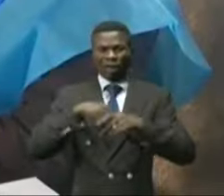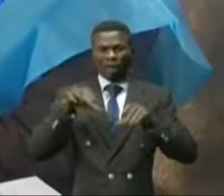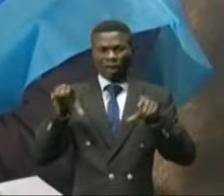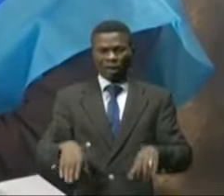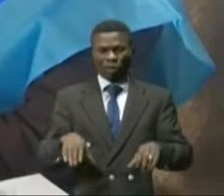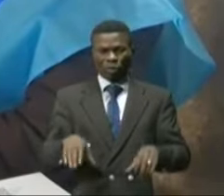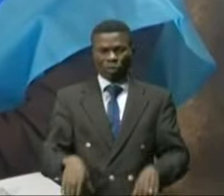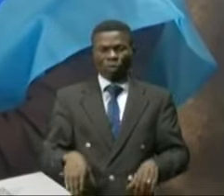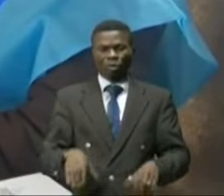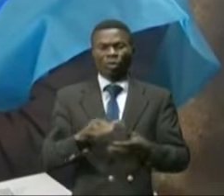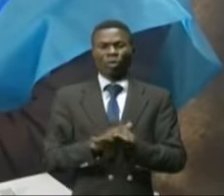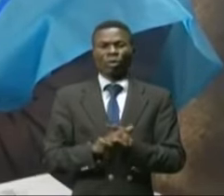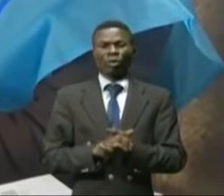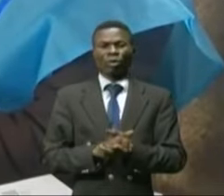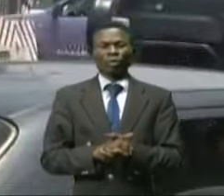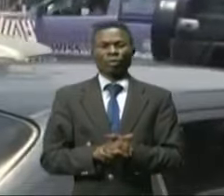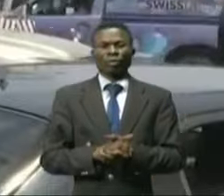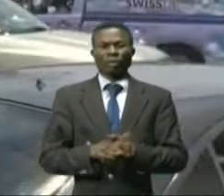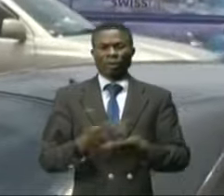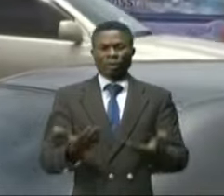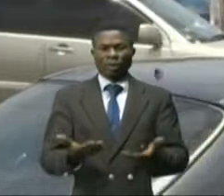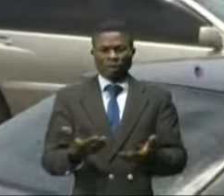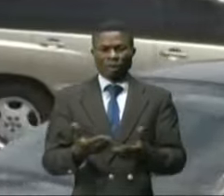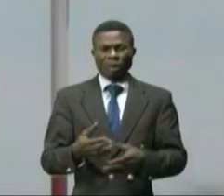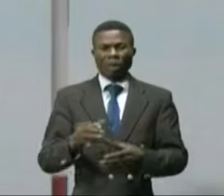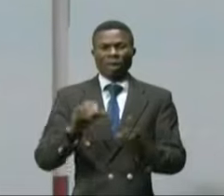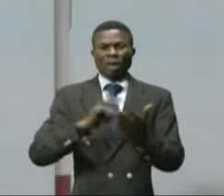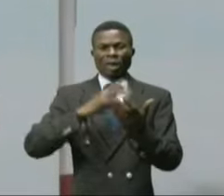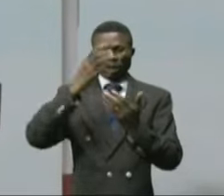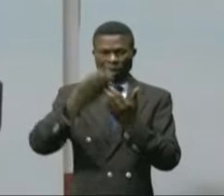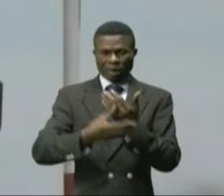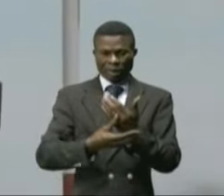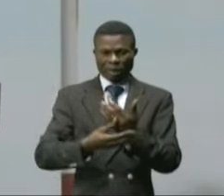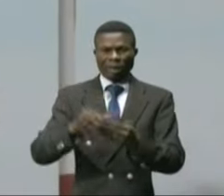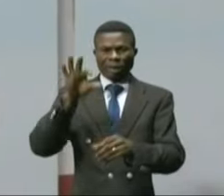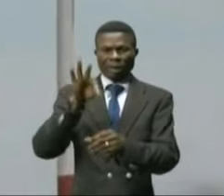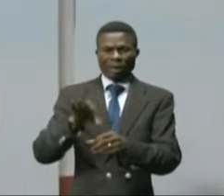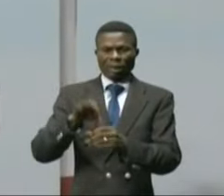en République démocratique du Congo. Selon le chronogramme de la CENI, le